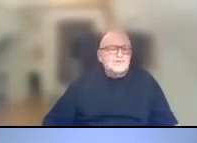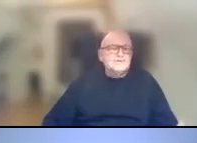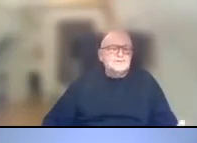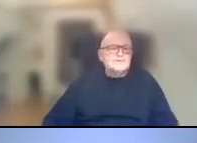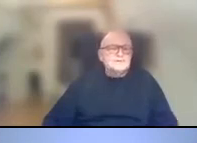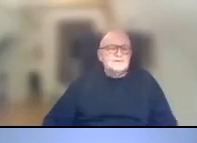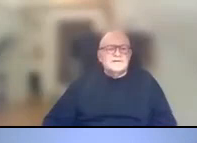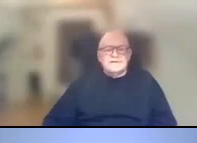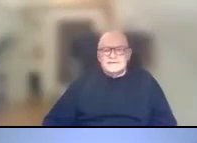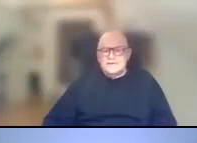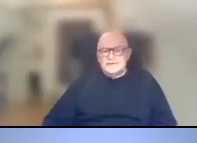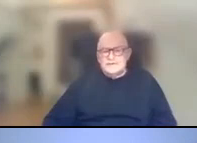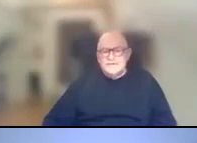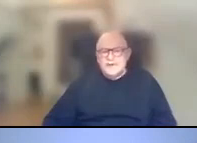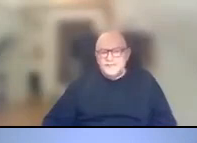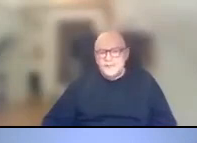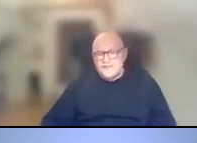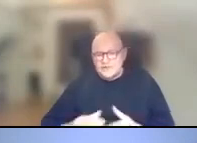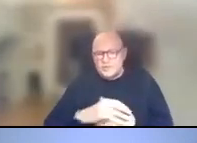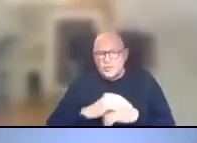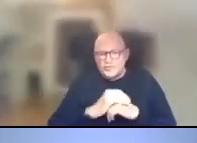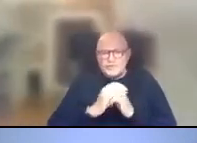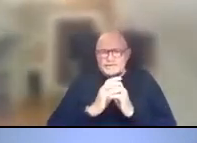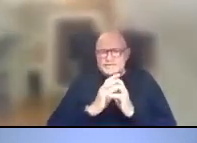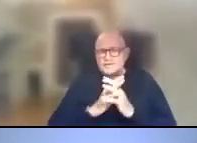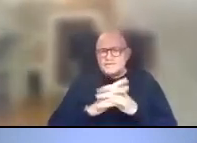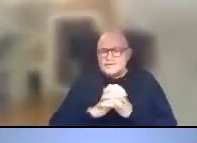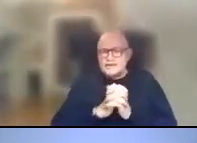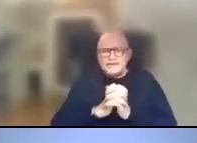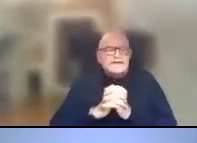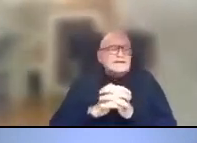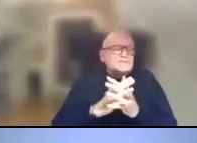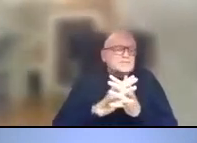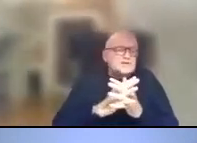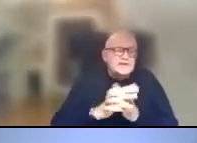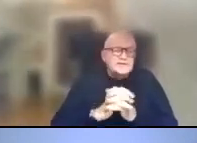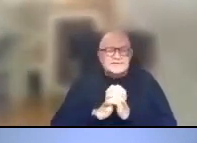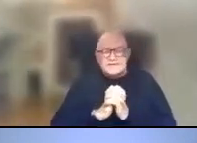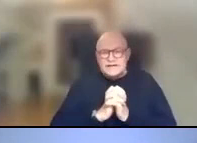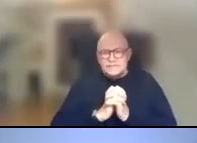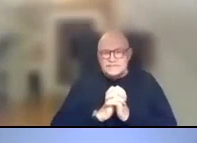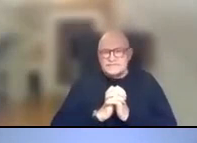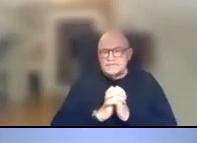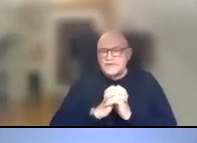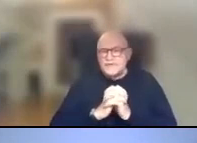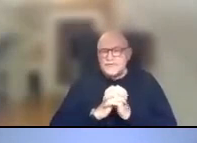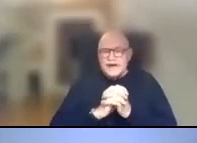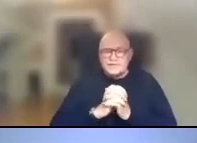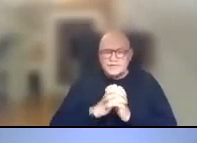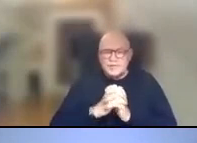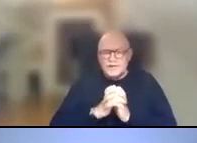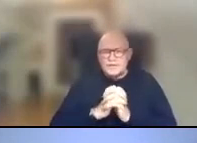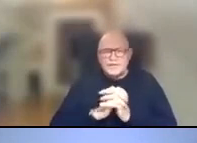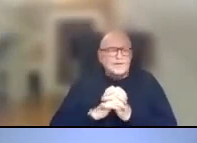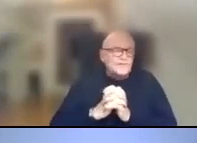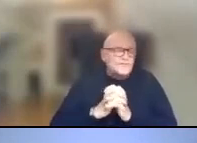Es spiegelt dies das Bild vom verschobenen Selbstmitleid, das Bestreben, sich selbst vom